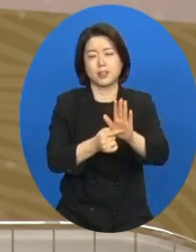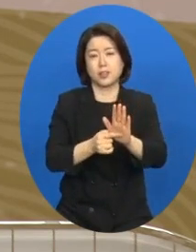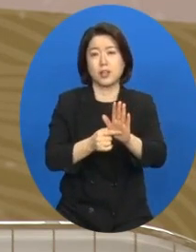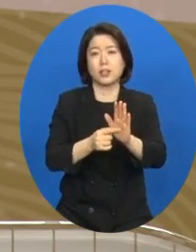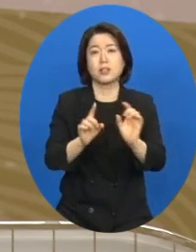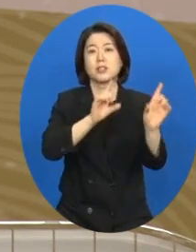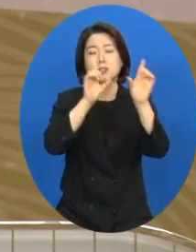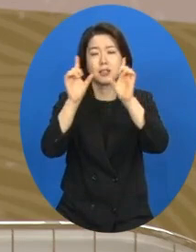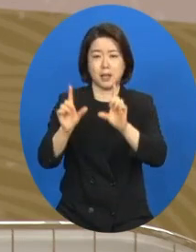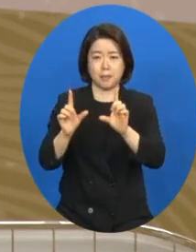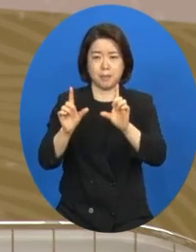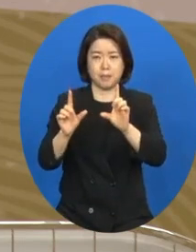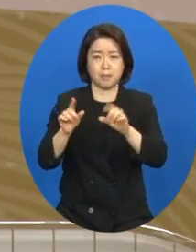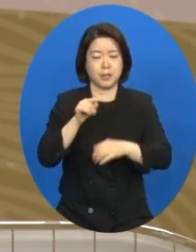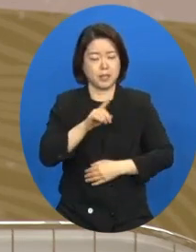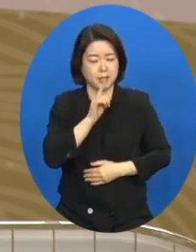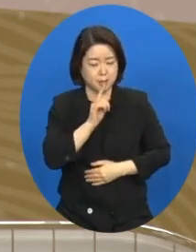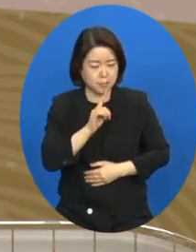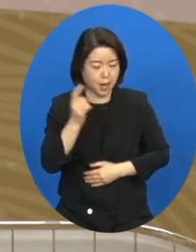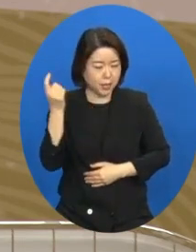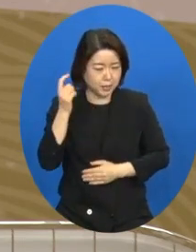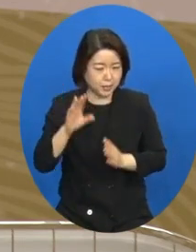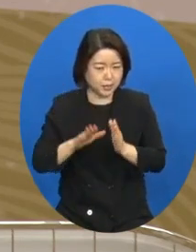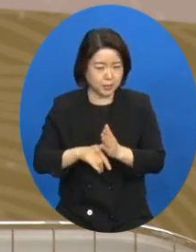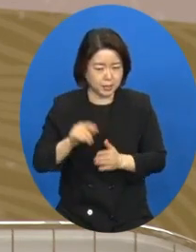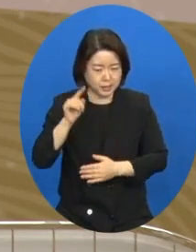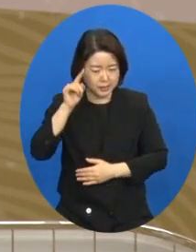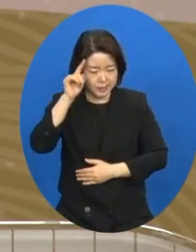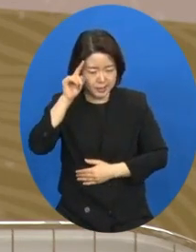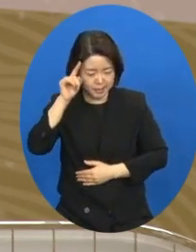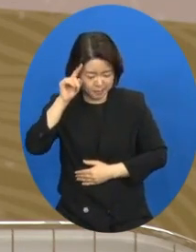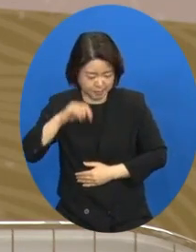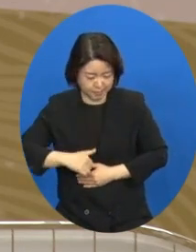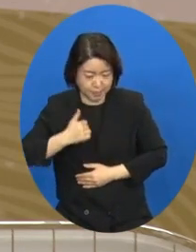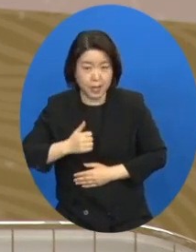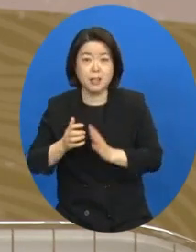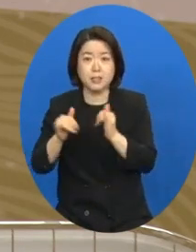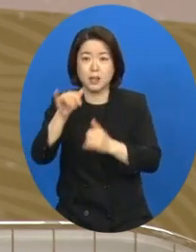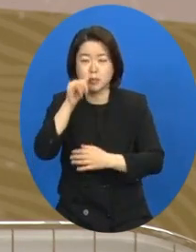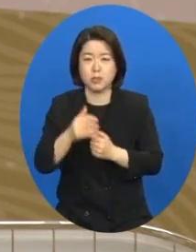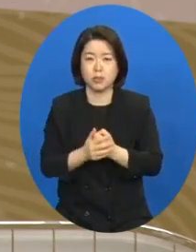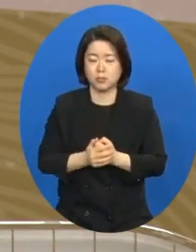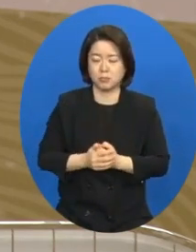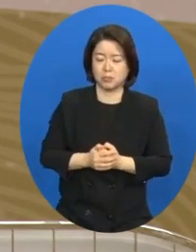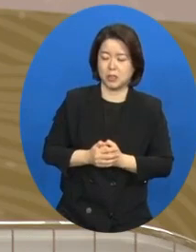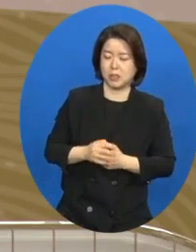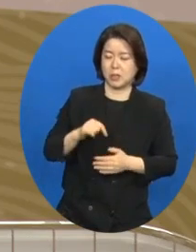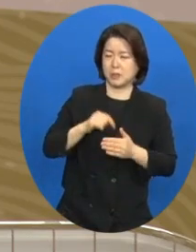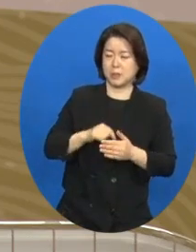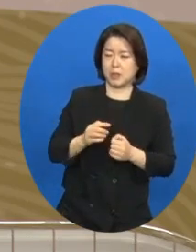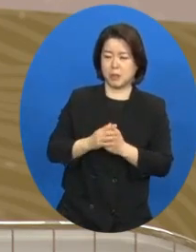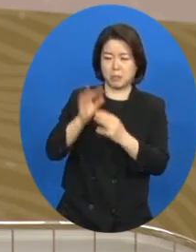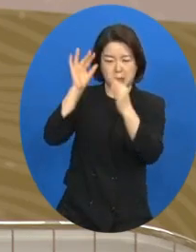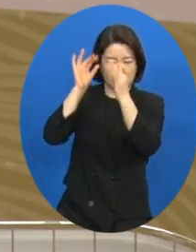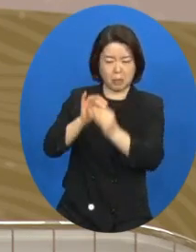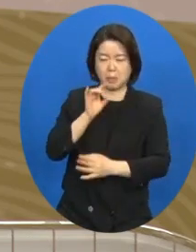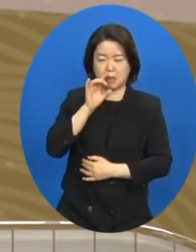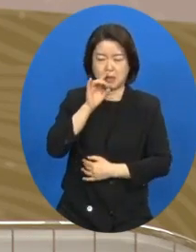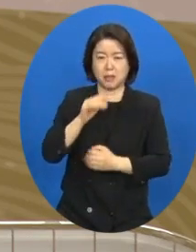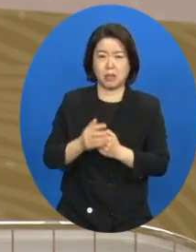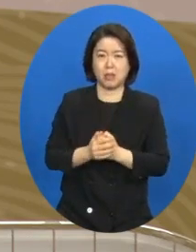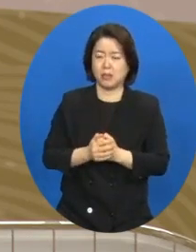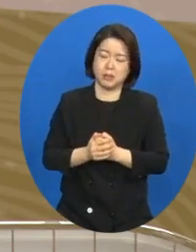말을 들었을 때 짜증나는 분이 있으셨을 거에요 또 넘어 적어도 마음에 선뜻 동의가 안되고